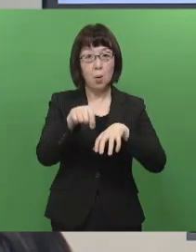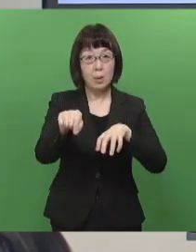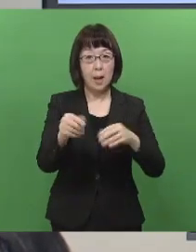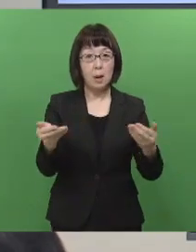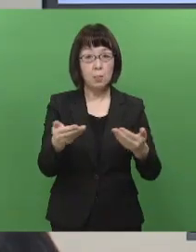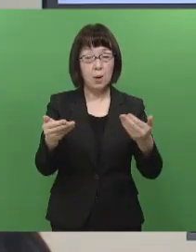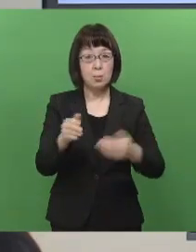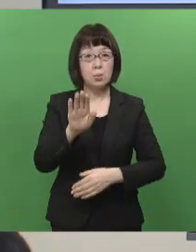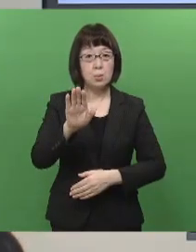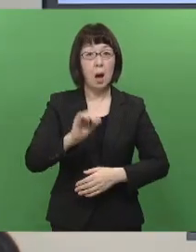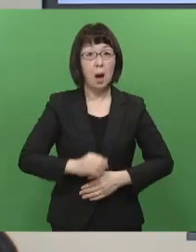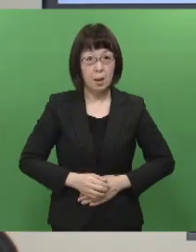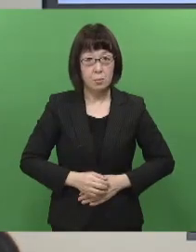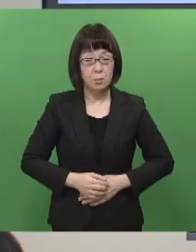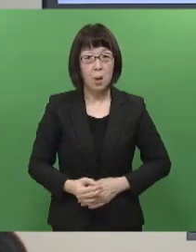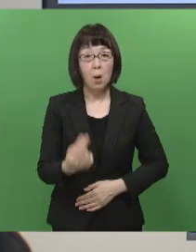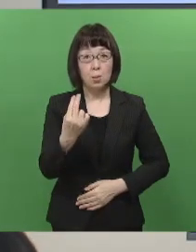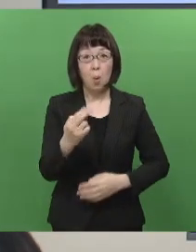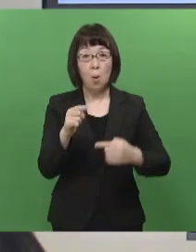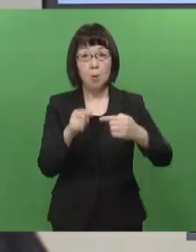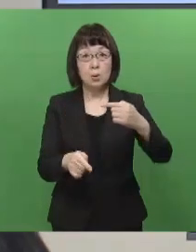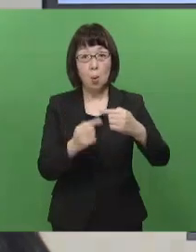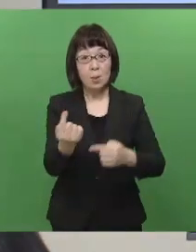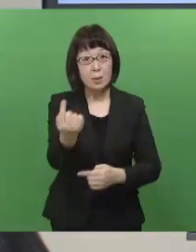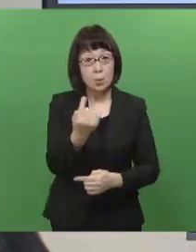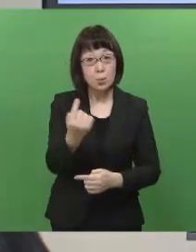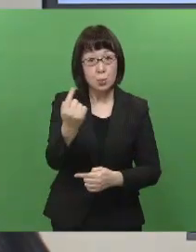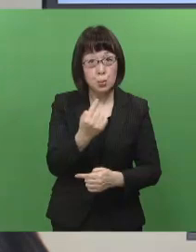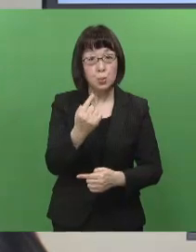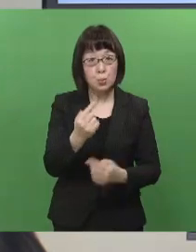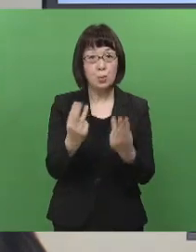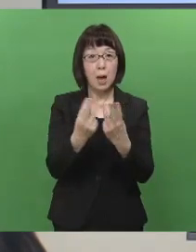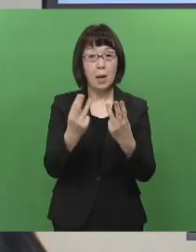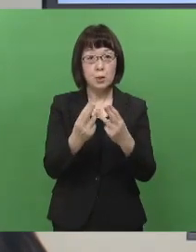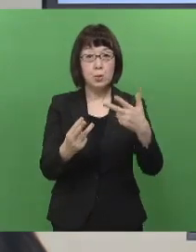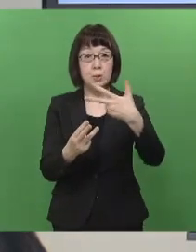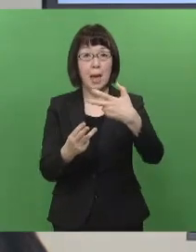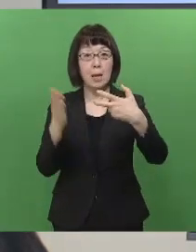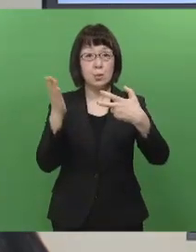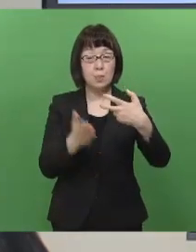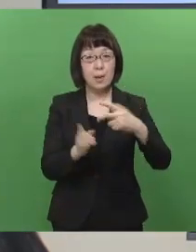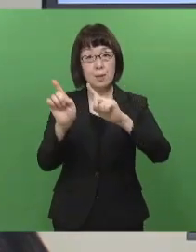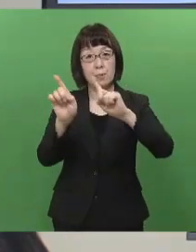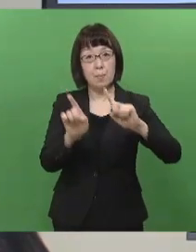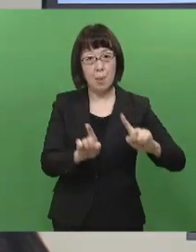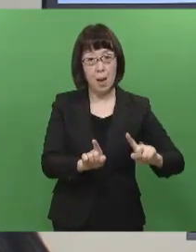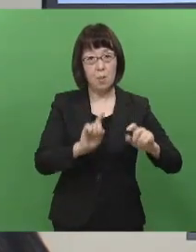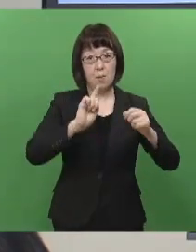職場への出勤を7割以上抑制を目指してまいります。